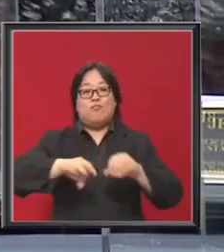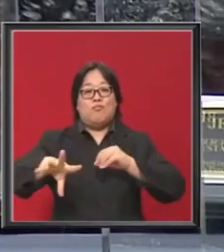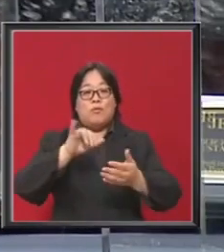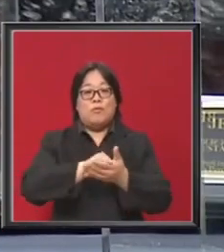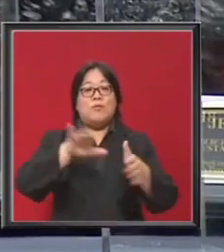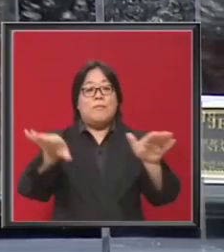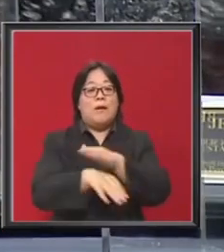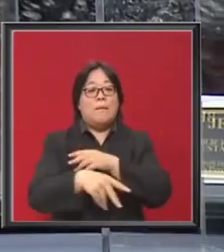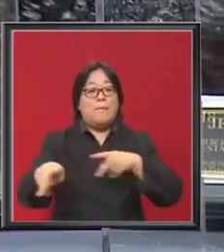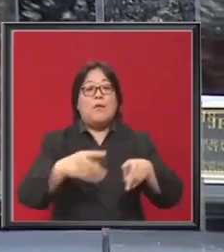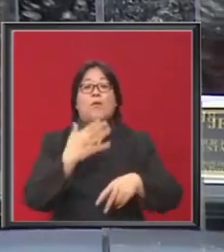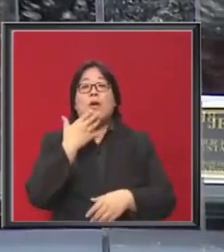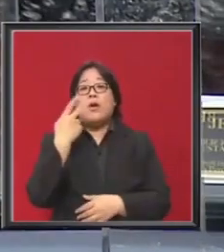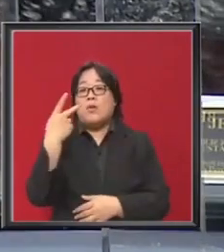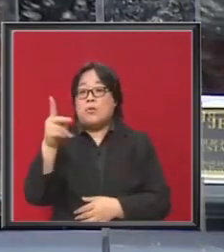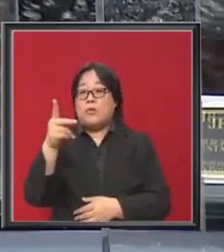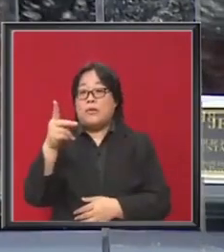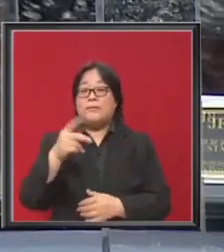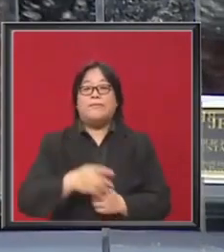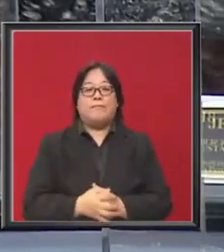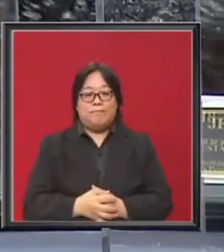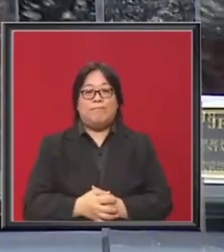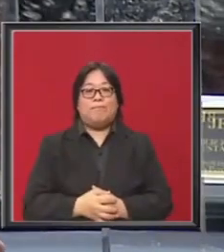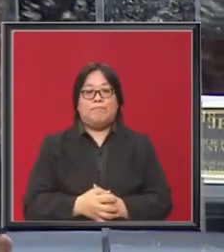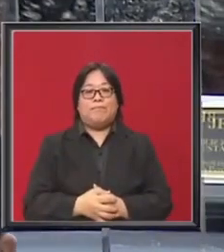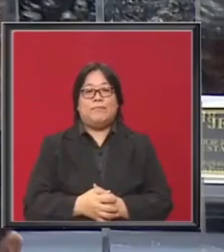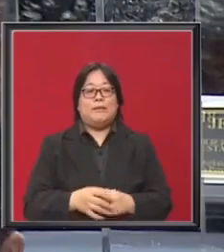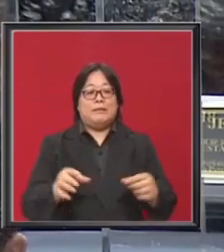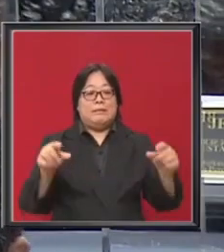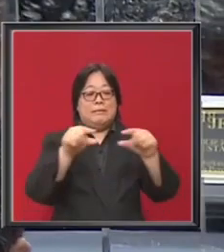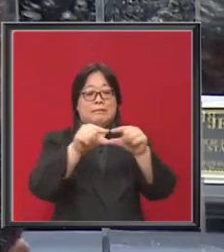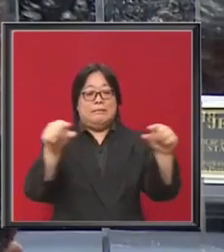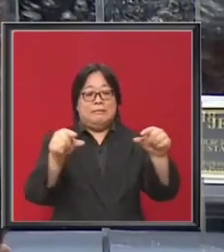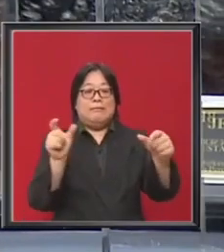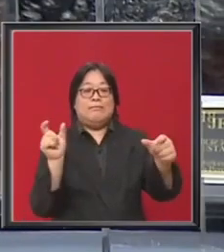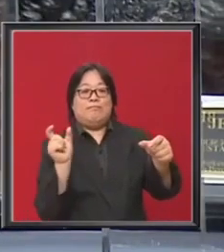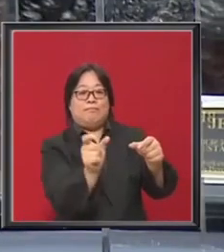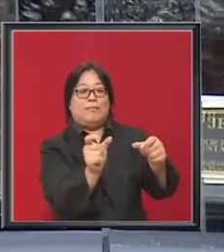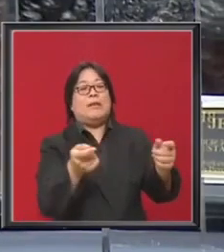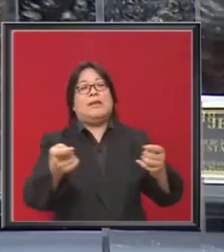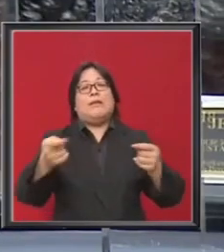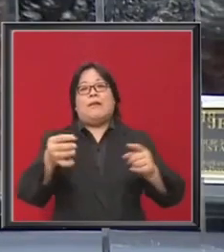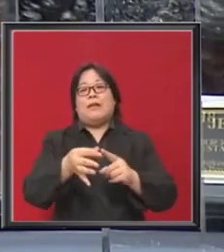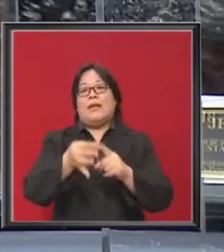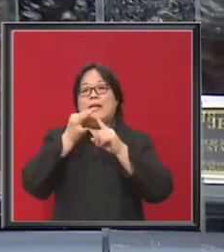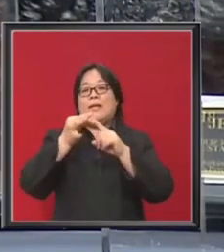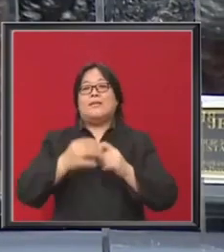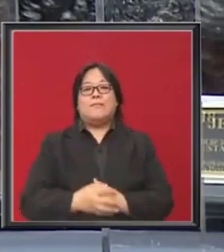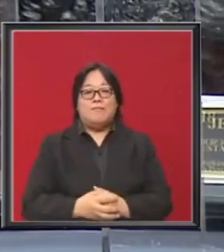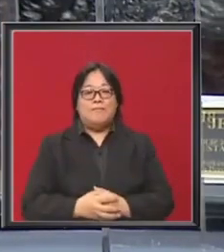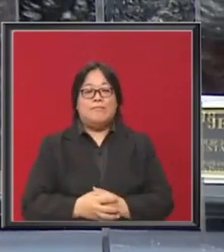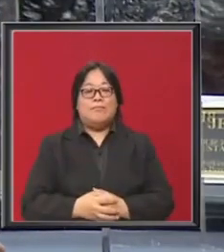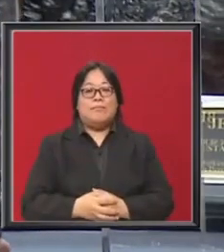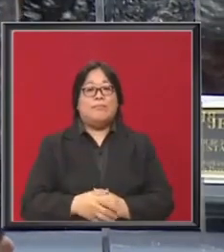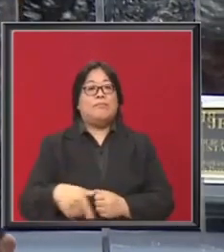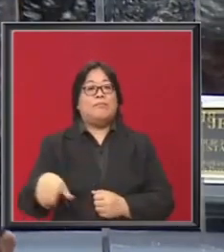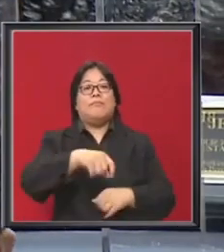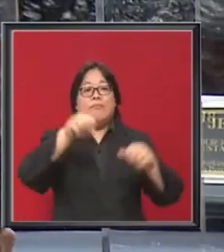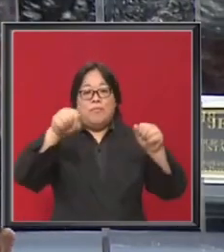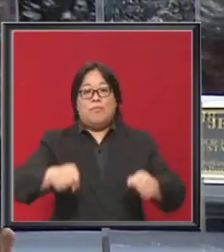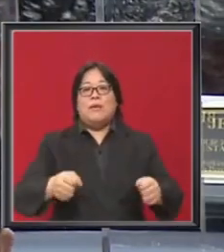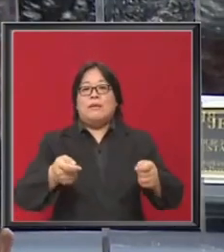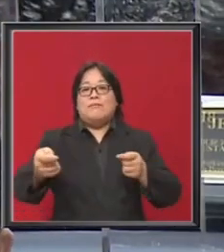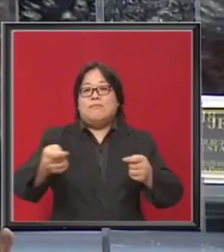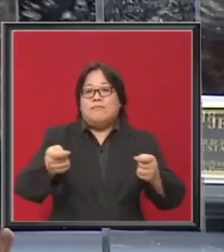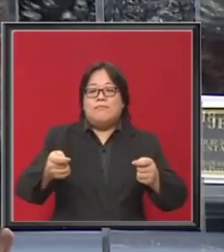di bawah plastik yang warna kuning ya supaya dan diteken dengan suatu kawalan khusus supaya dia dapat di